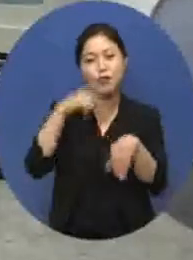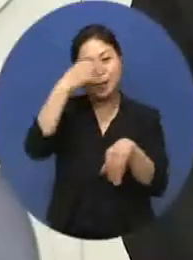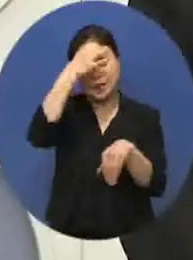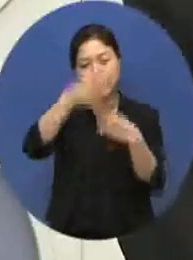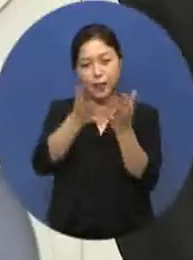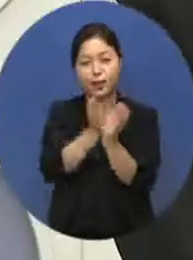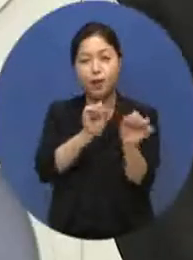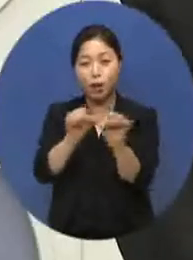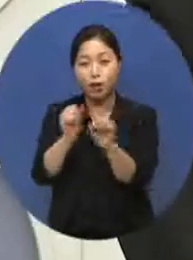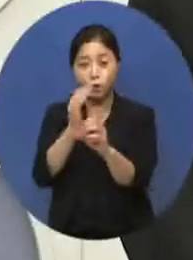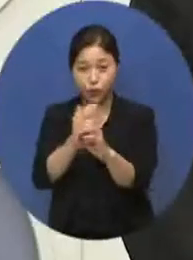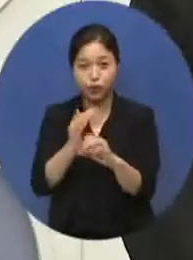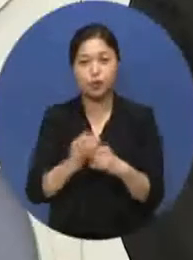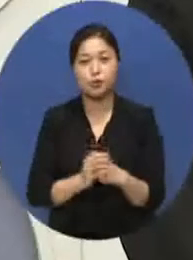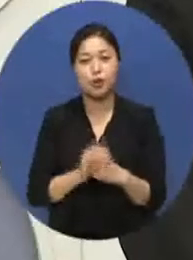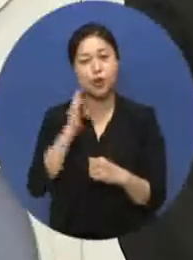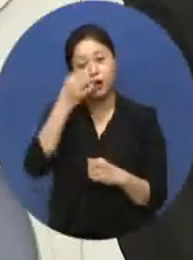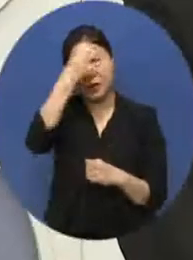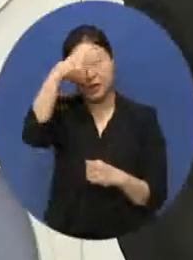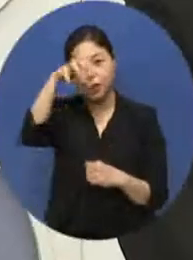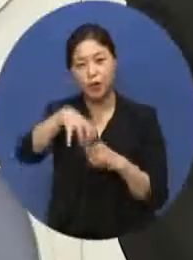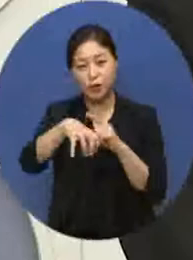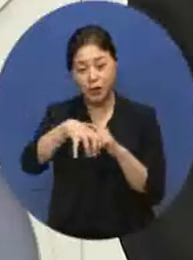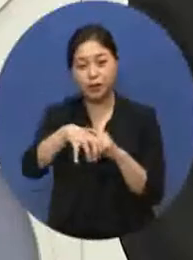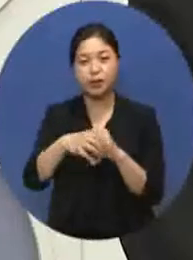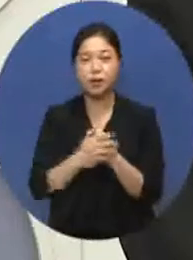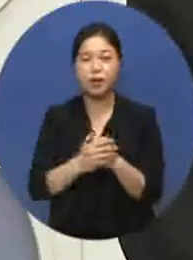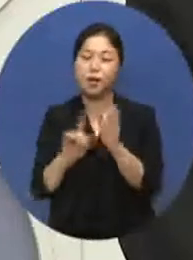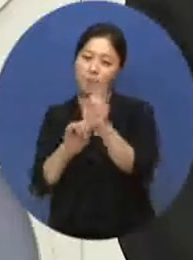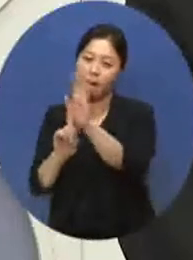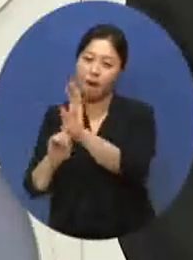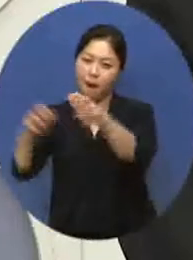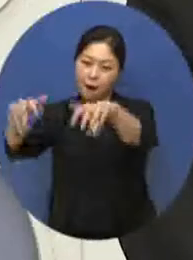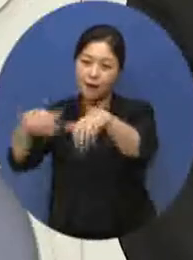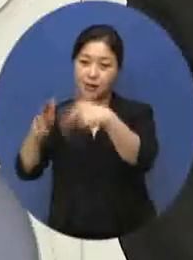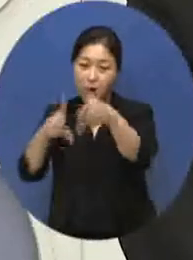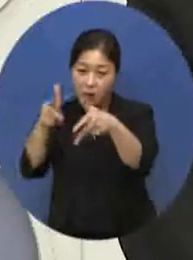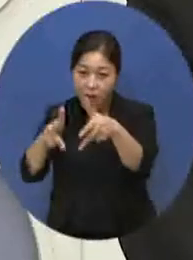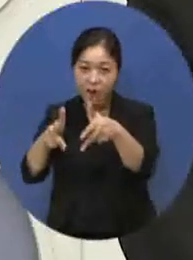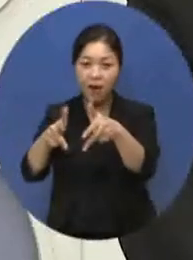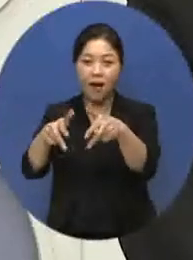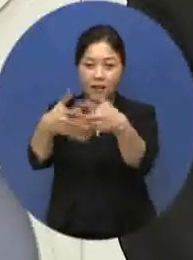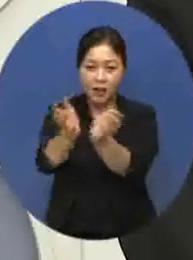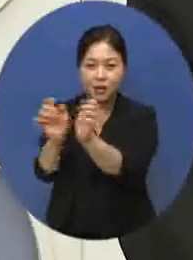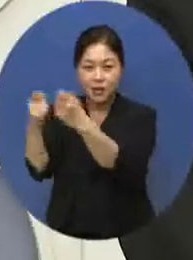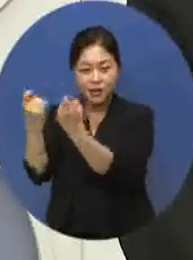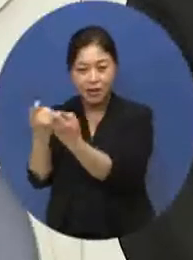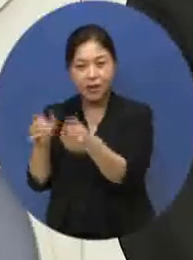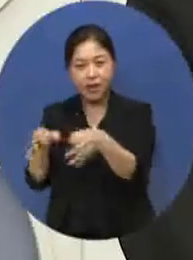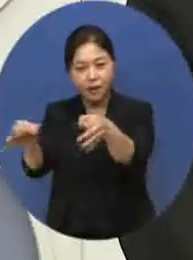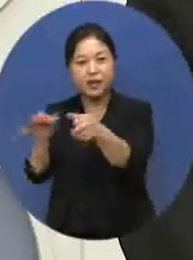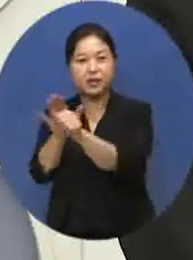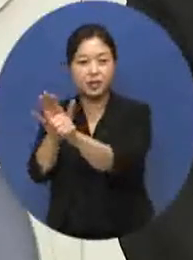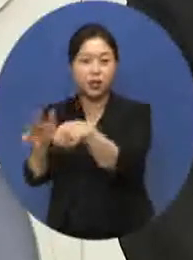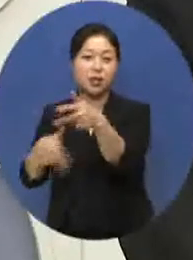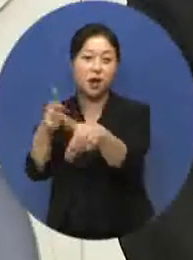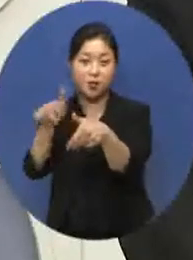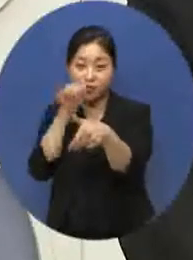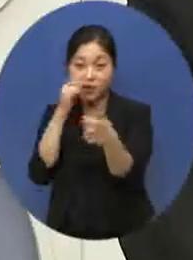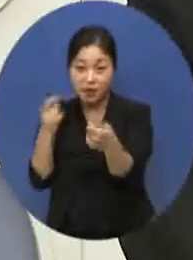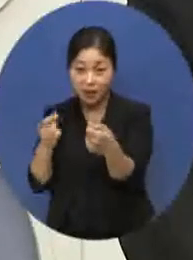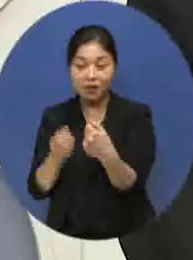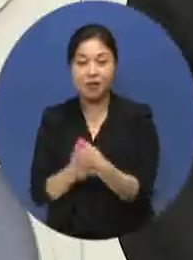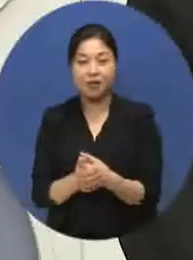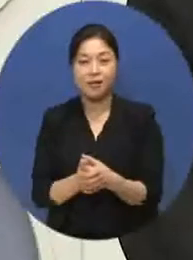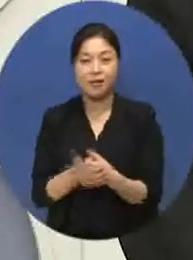하시고 특히 이제 예술원에서 공모사업을 통해서 단체나 개인에게 지원 사업을 하고 계신데 그렇게 해서 아까 말씀하신